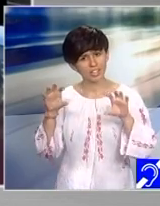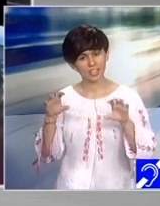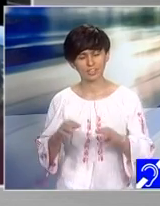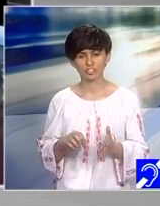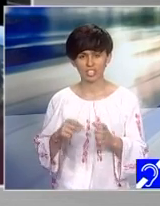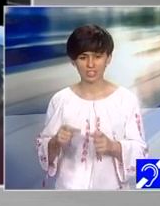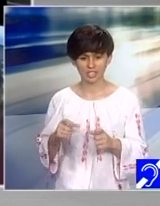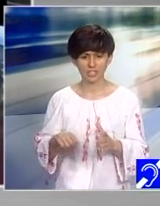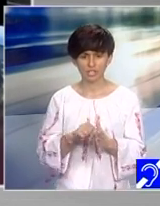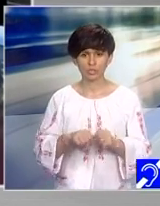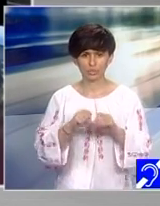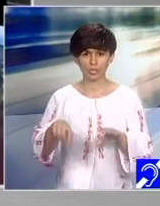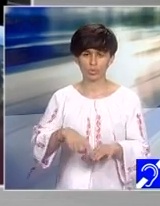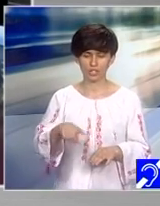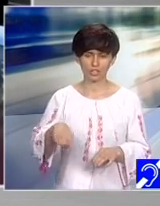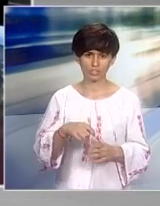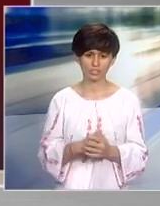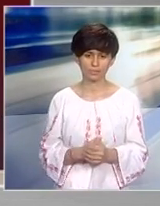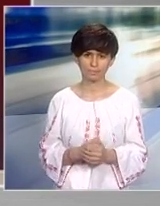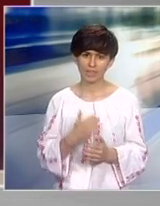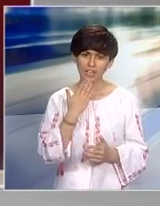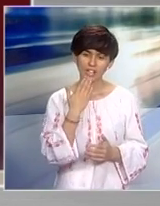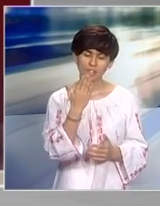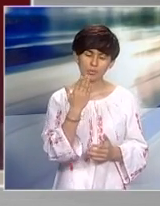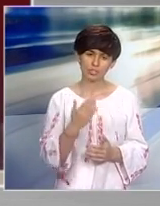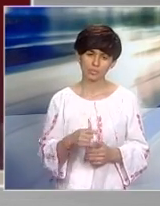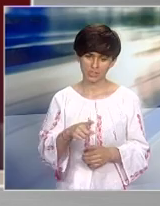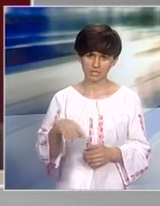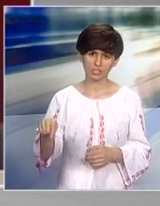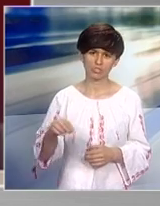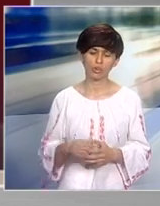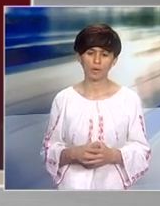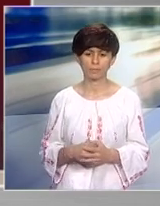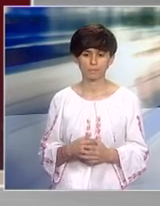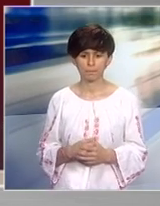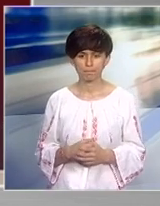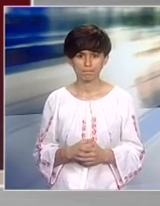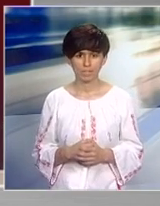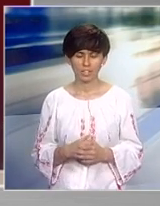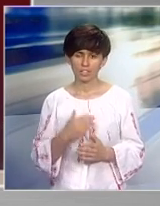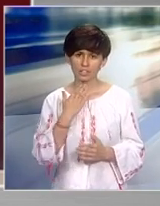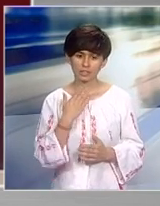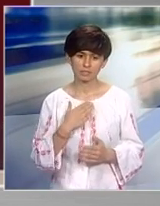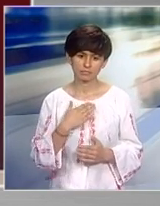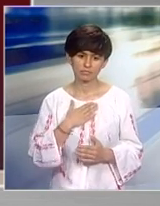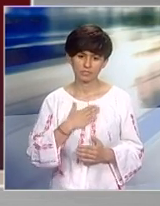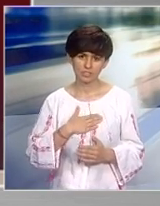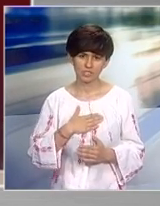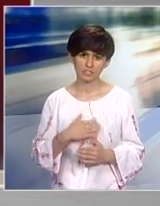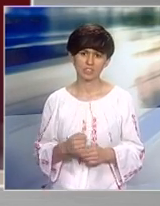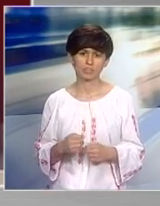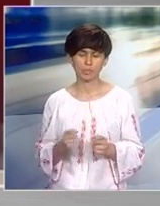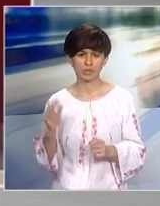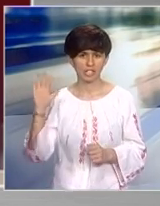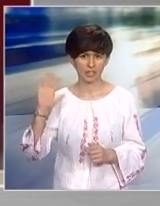niște piese atât de rare. Mulțumesc doamnelor și domnilor, sunt Luminița Purtea-Cotuțiu și vă doresc toate cele